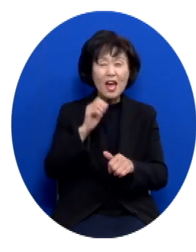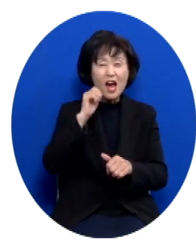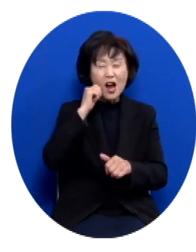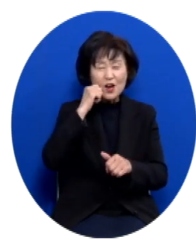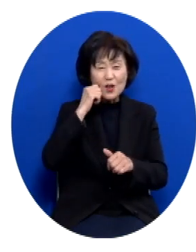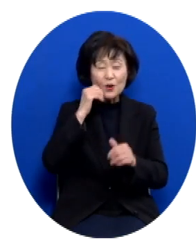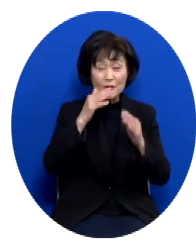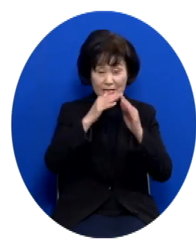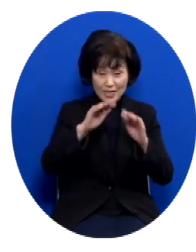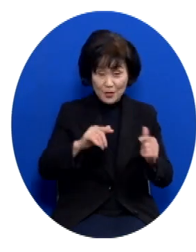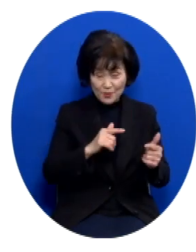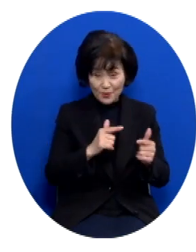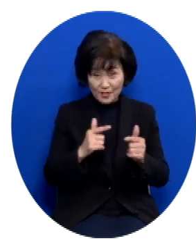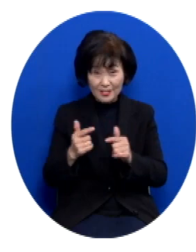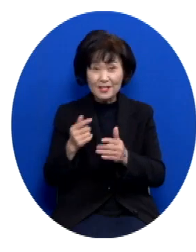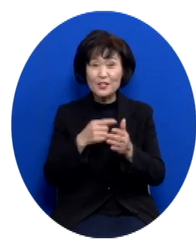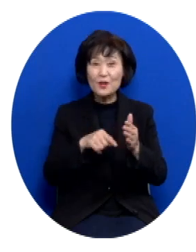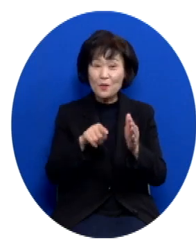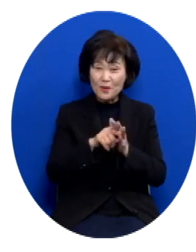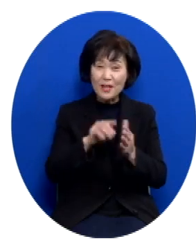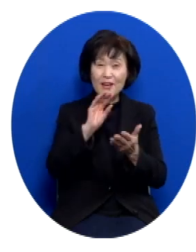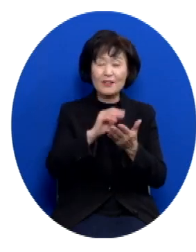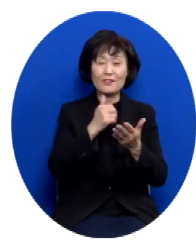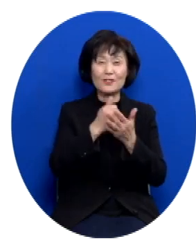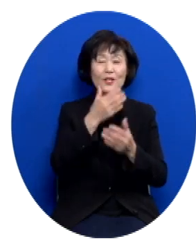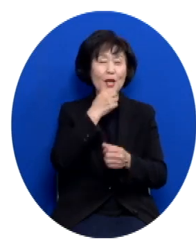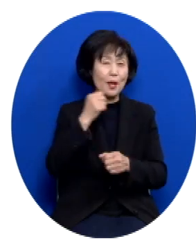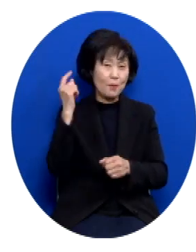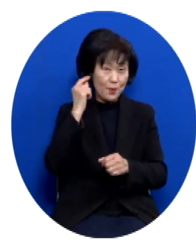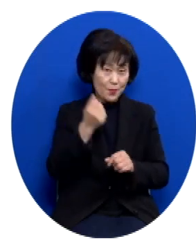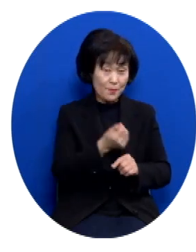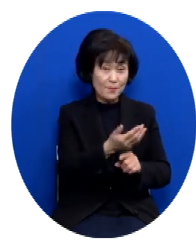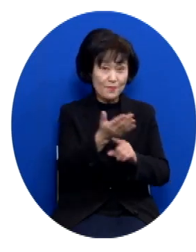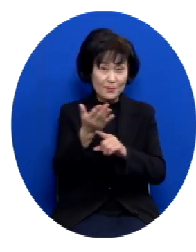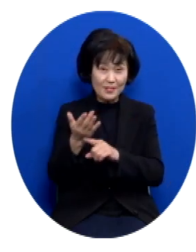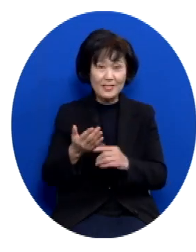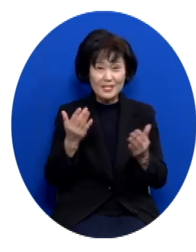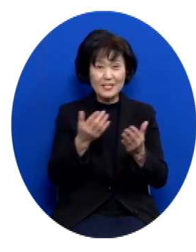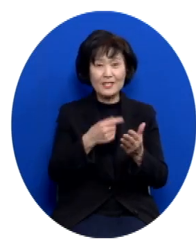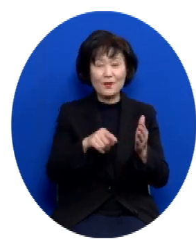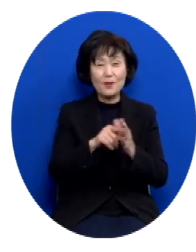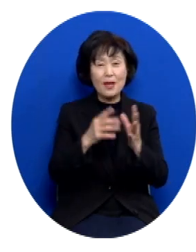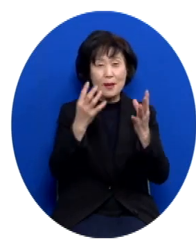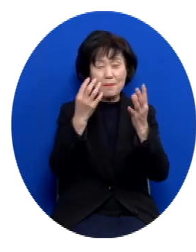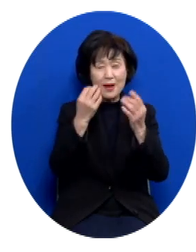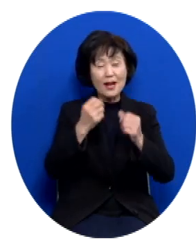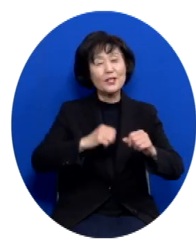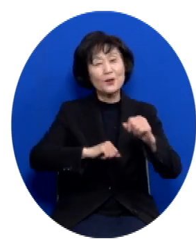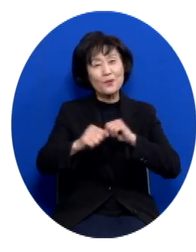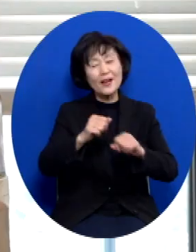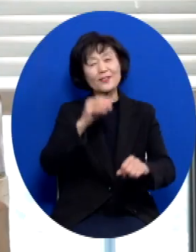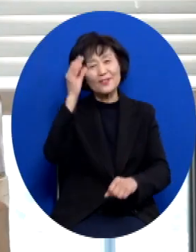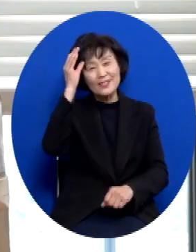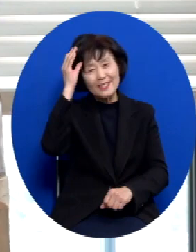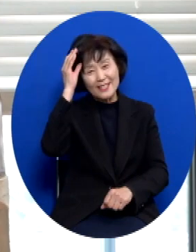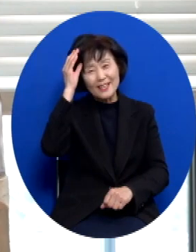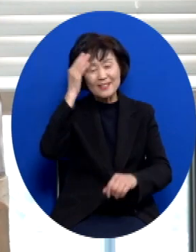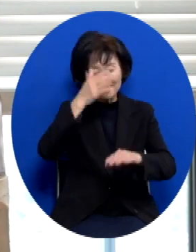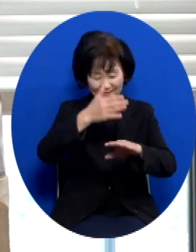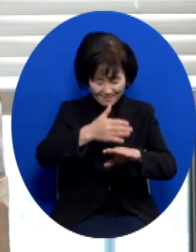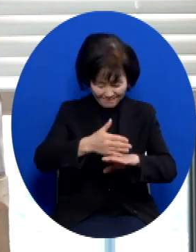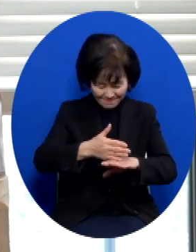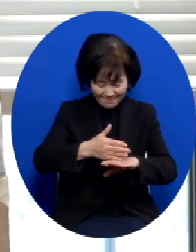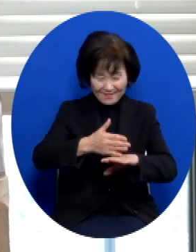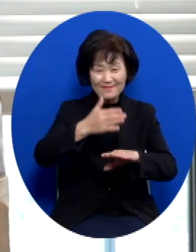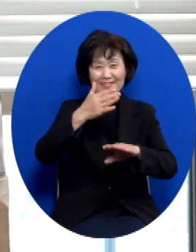위해서, 그리고 또 그리스도의 복음을 전하는 일을 위해서 앞으로 많은 활동이 있으시길 기대하겠습니다. 감사합니다.